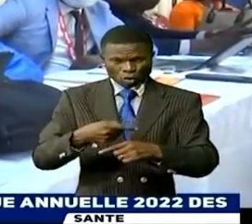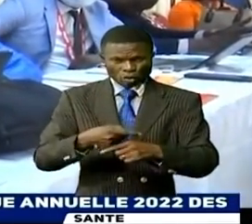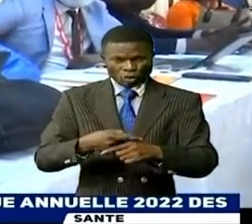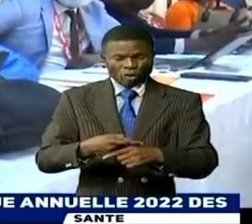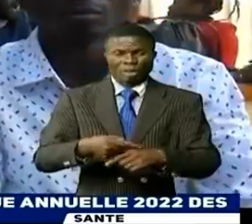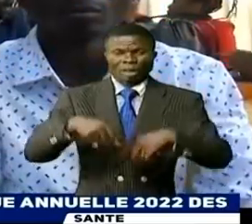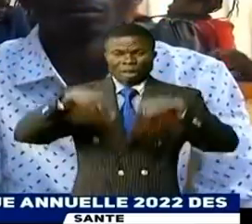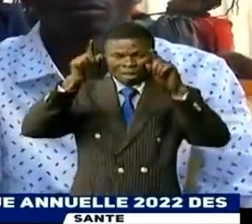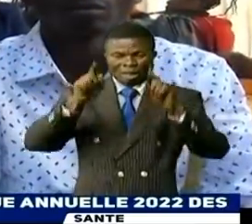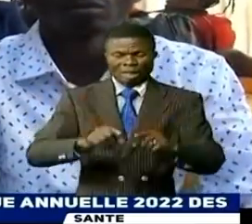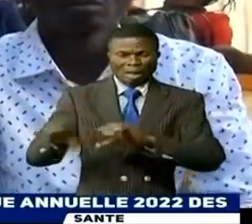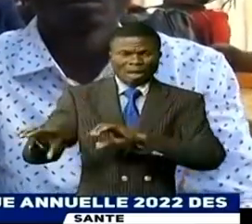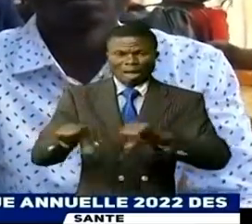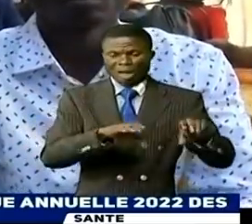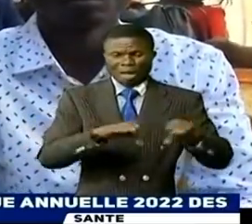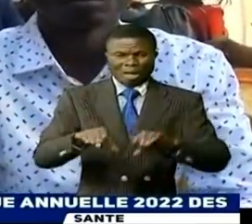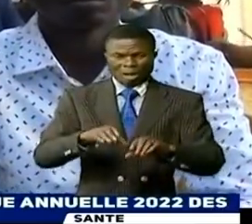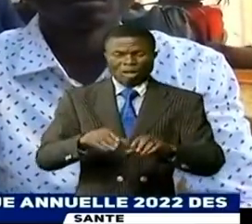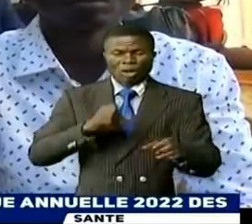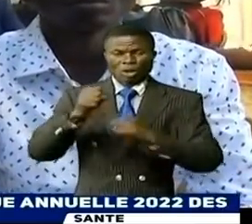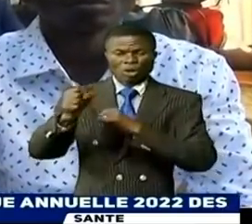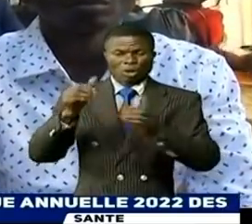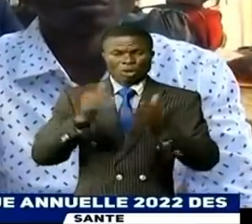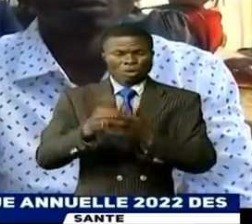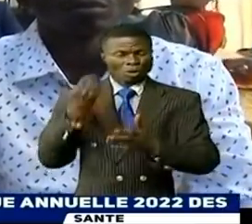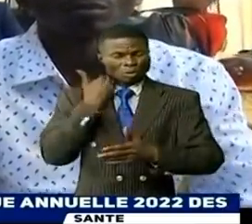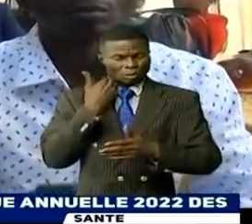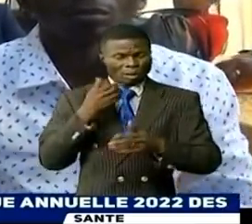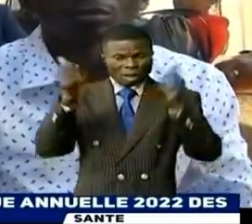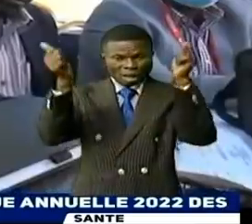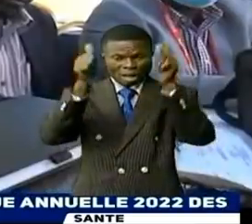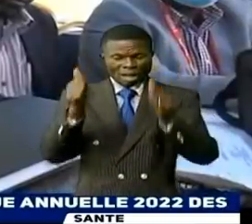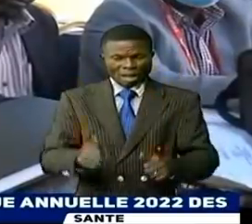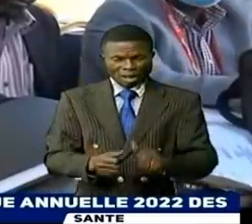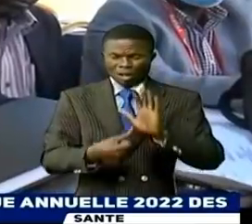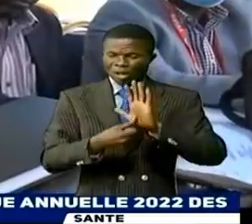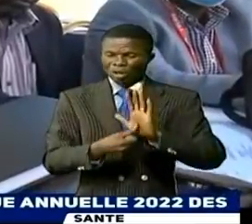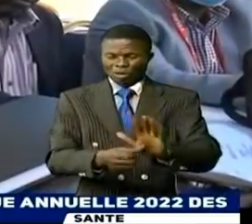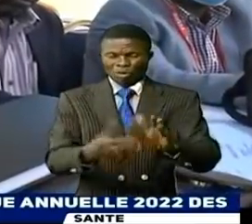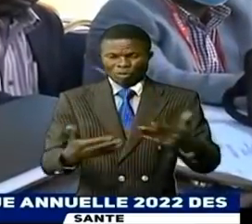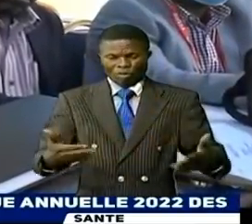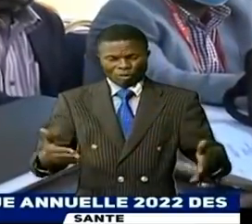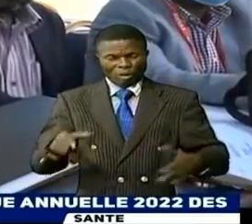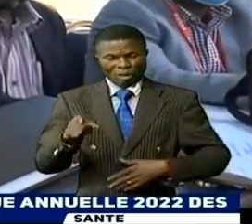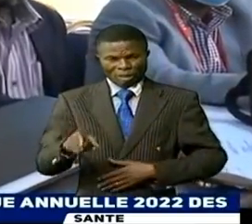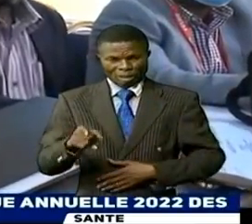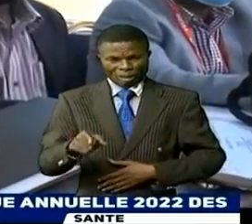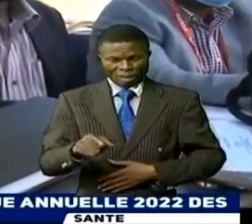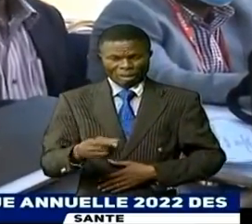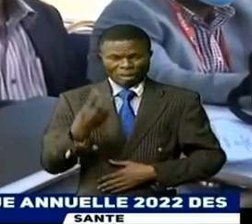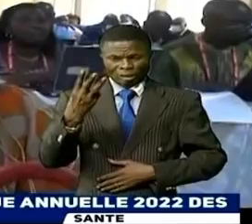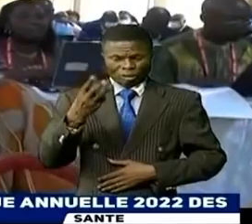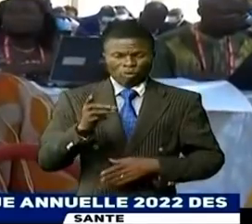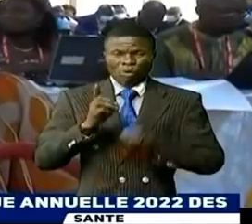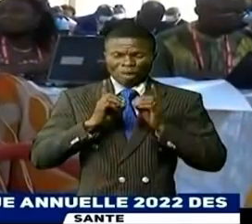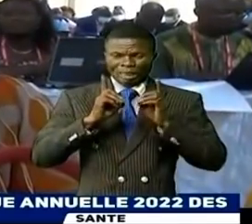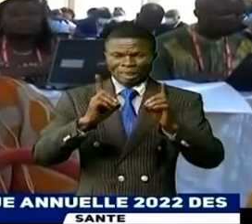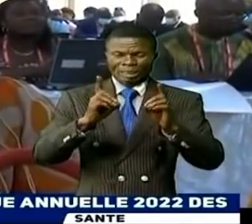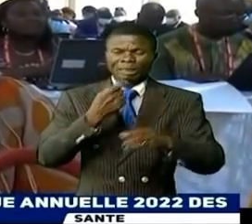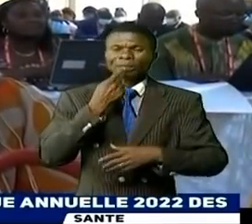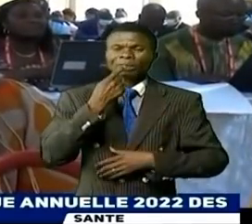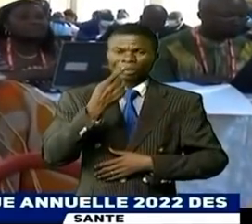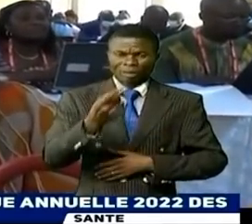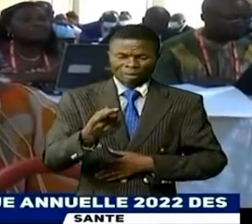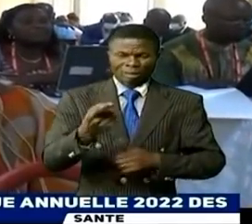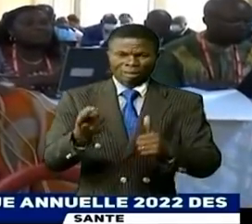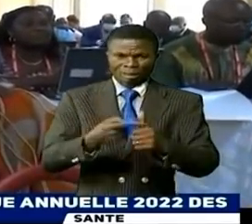annuelle des activités de lutte contre les maladies tropicales négligées à chimiothérapie préventive. 3 allocutions ont été prononcées,